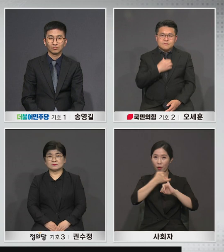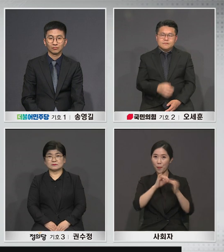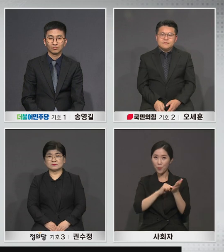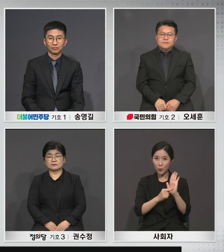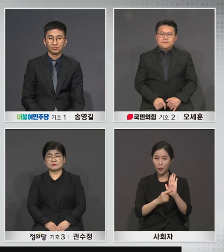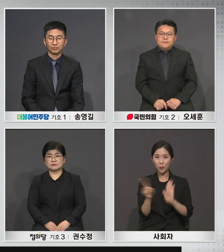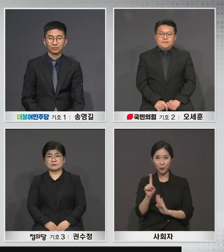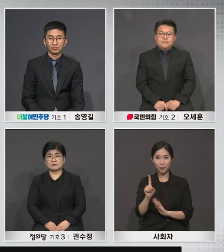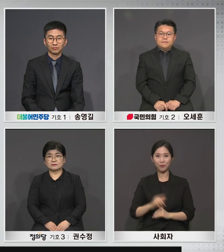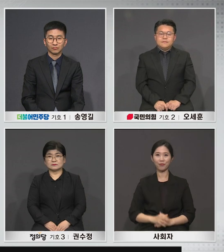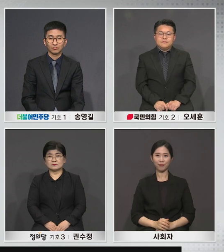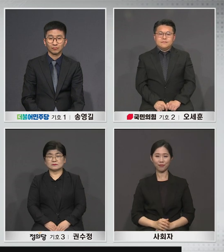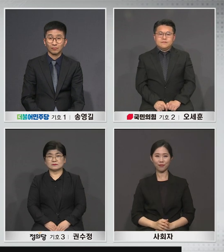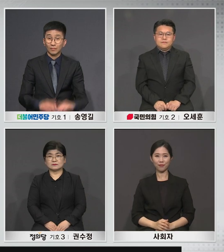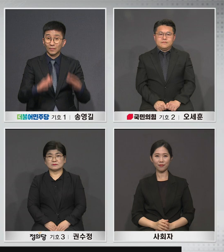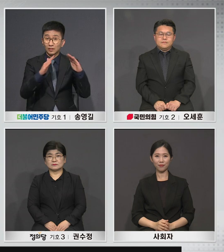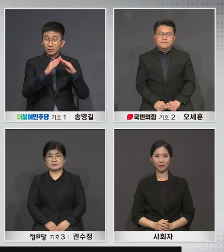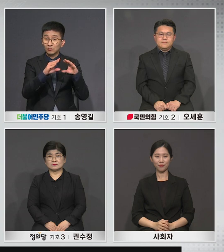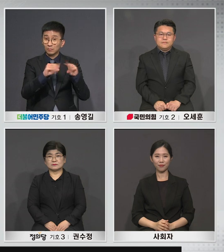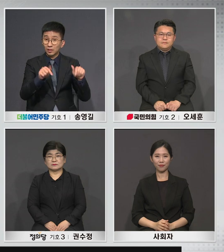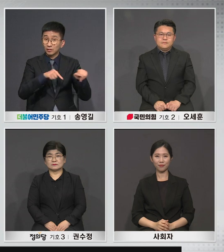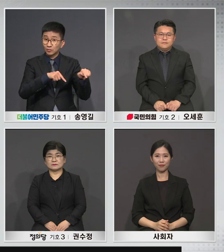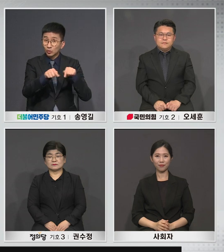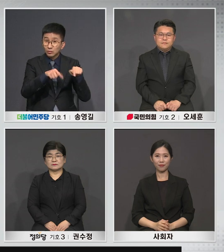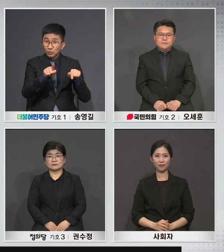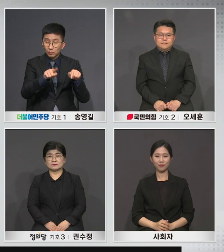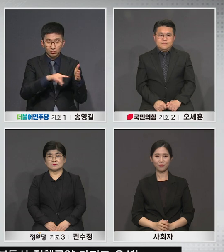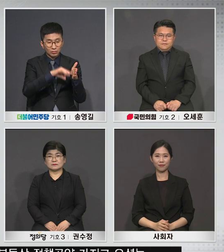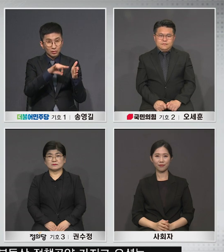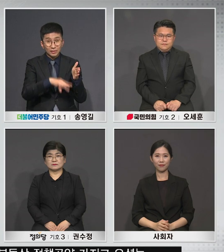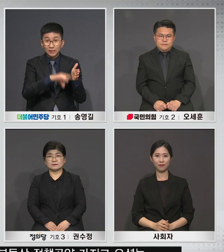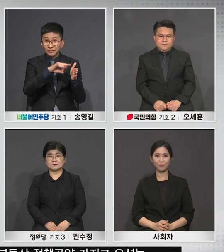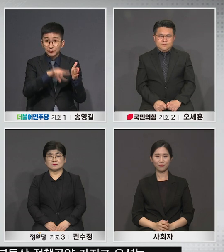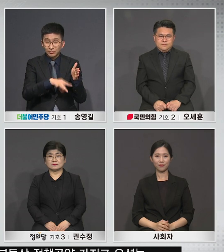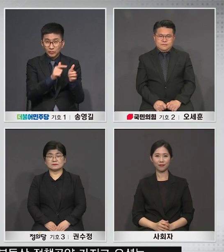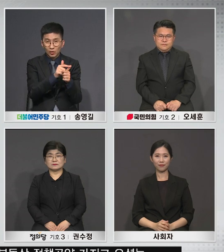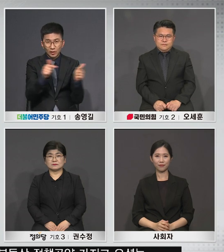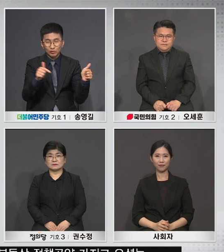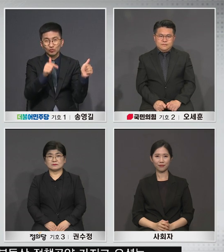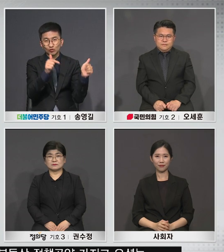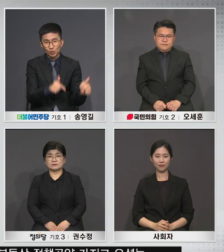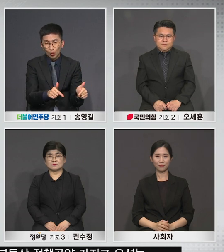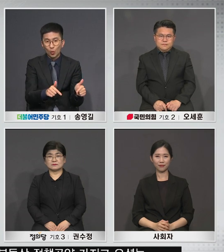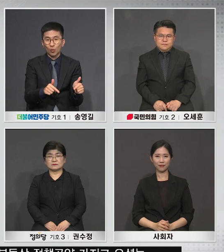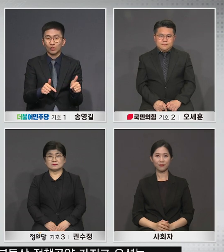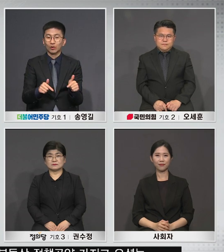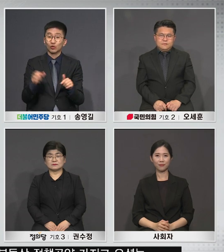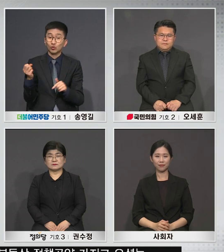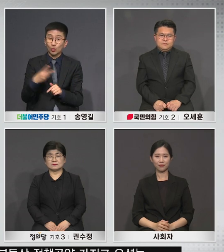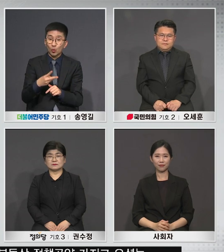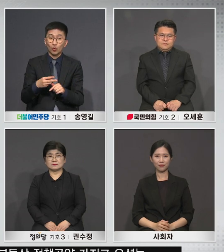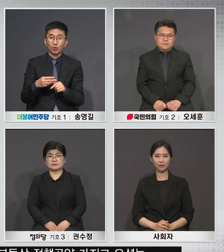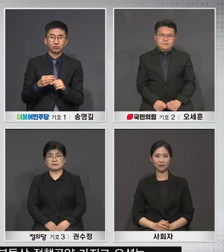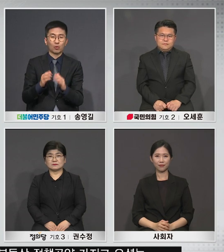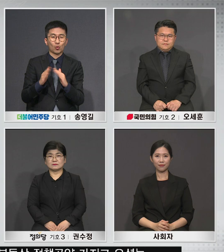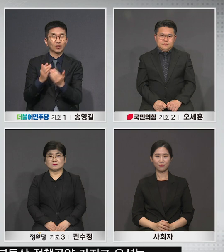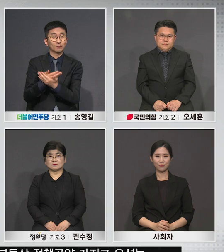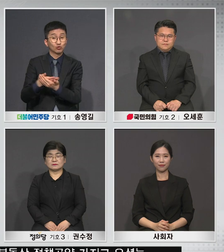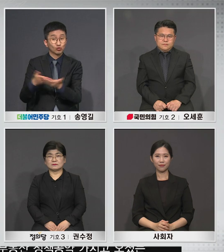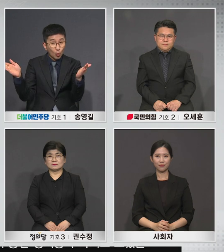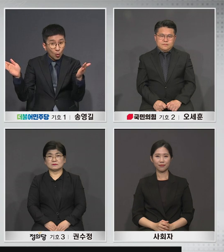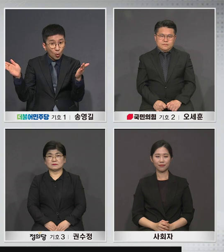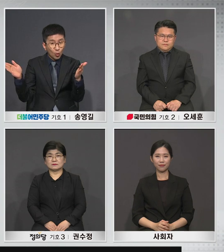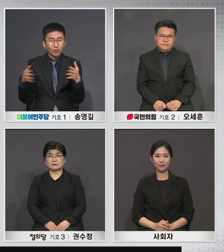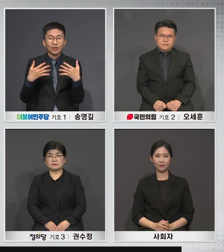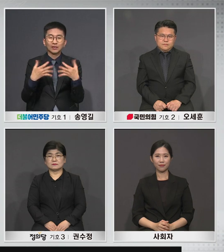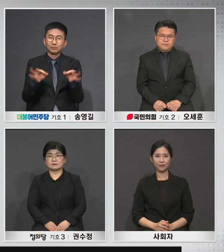부동산 정책은 세제는 완화하고 공급은 확대하고 금융은 지원하겠다는 게 저의 정책입니다. 첫 번째 세제는 제가